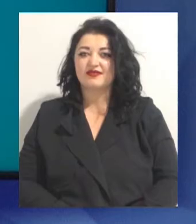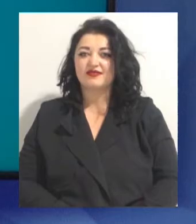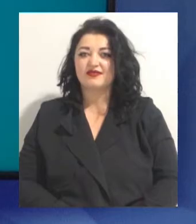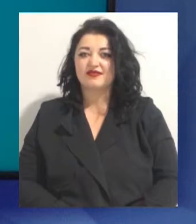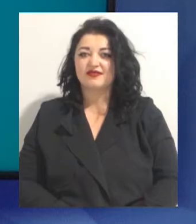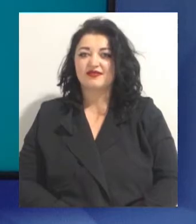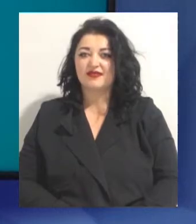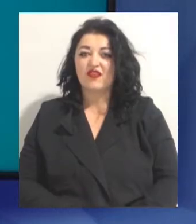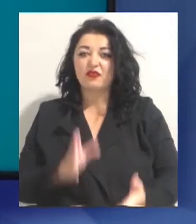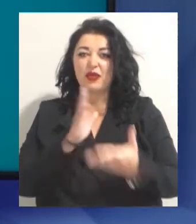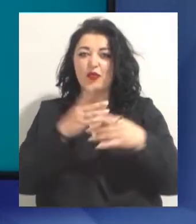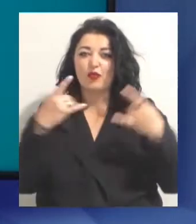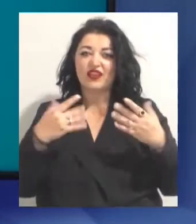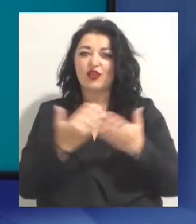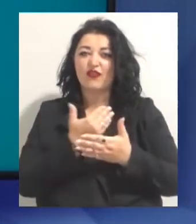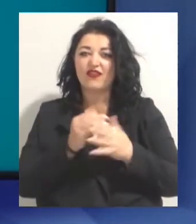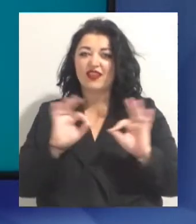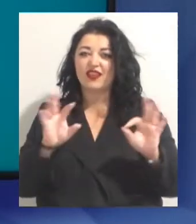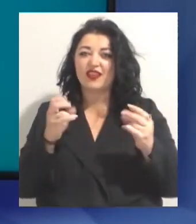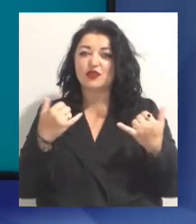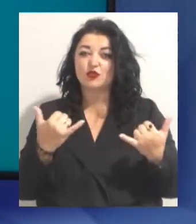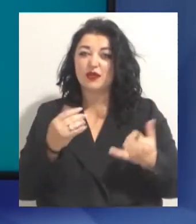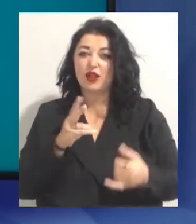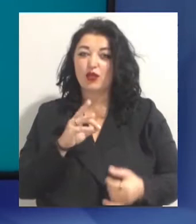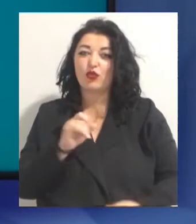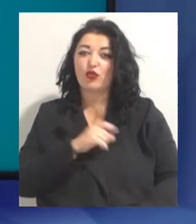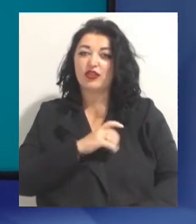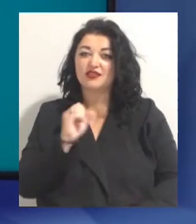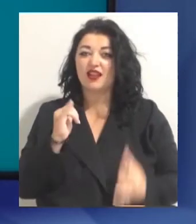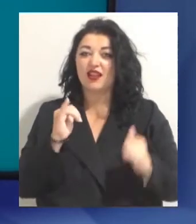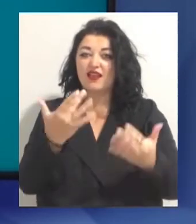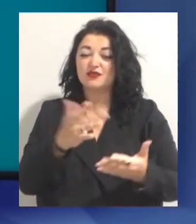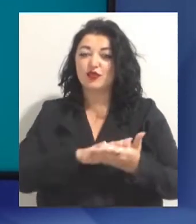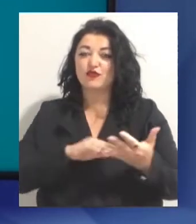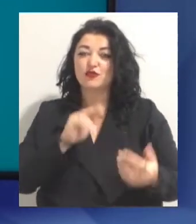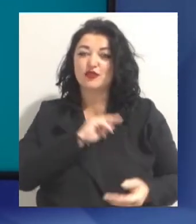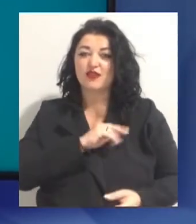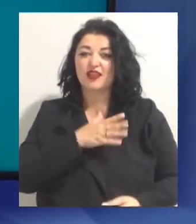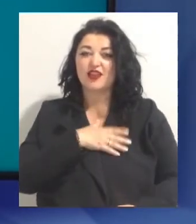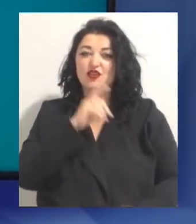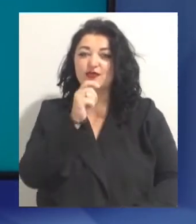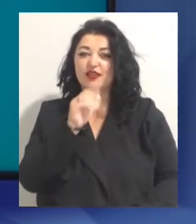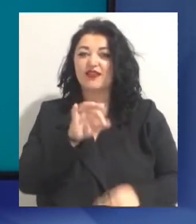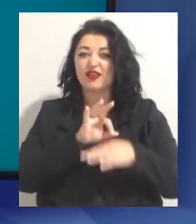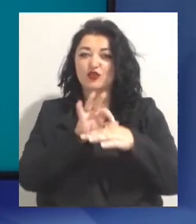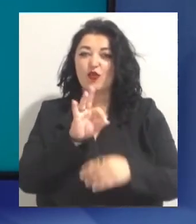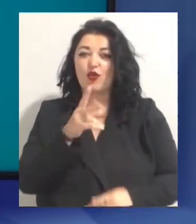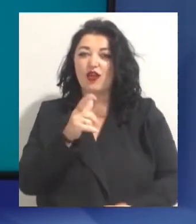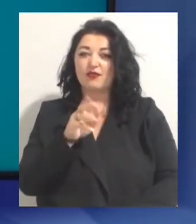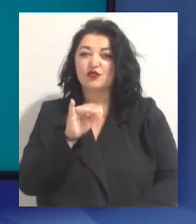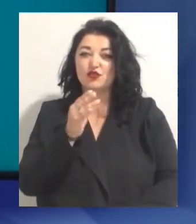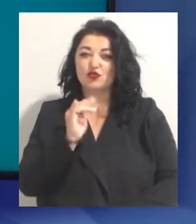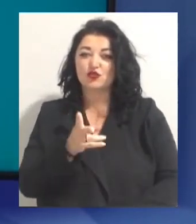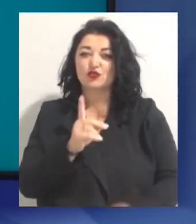В прямому ефірі новини на Суспільному Одеса. Для вас продовжують працювати наші кореспонденти та ведуча Оліга